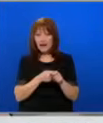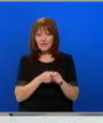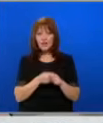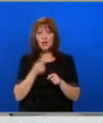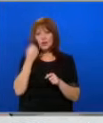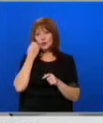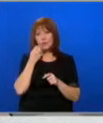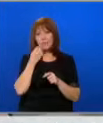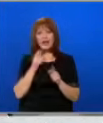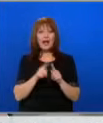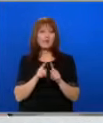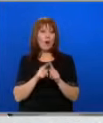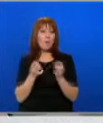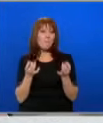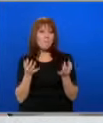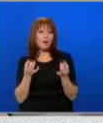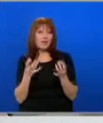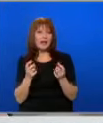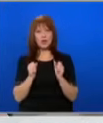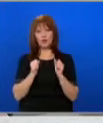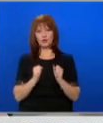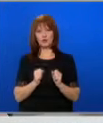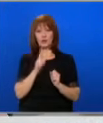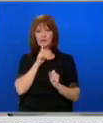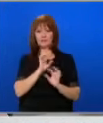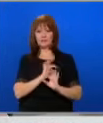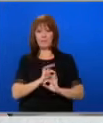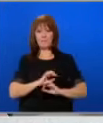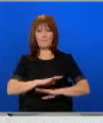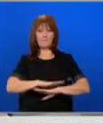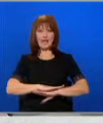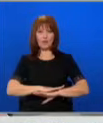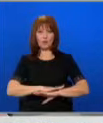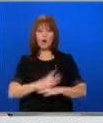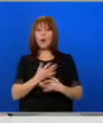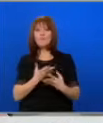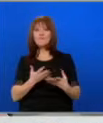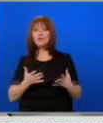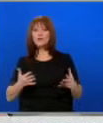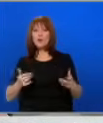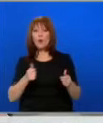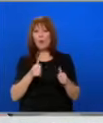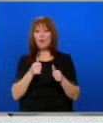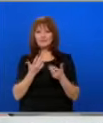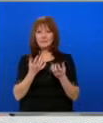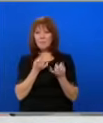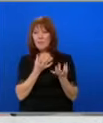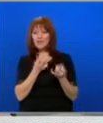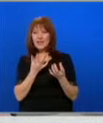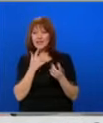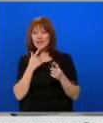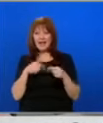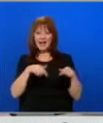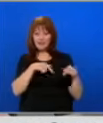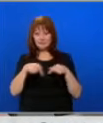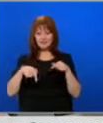защото стоеше неподвижно. Много от моделите мърдат, пъшкат. Това е много